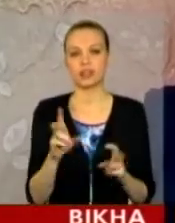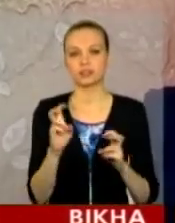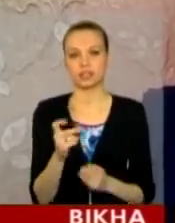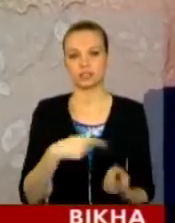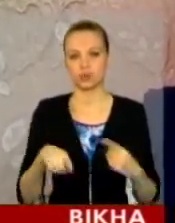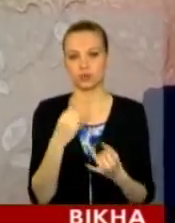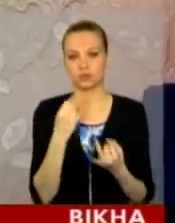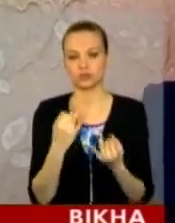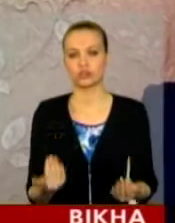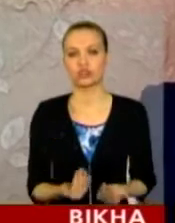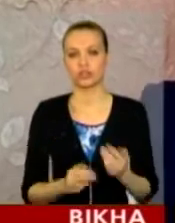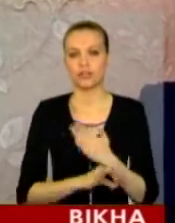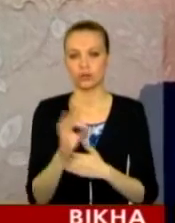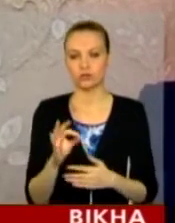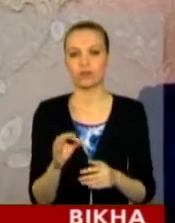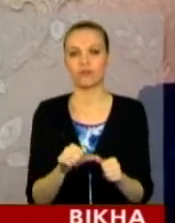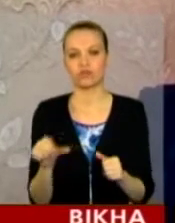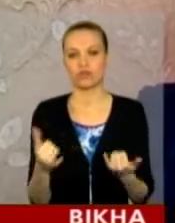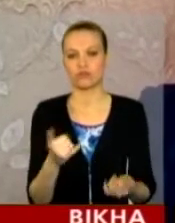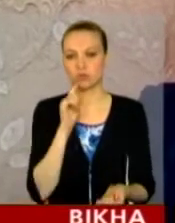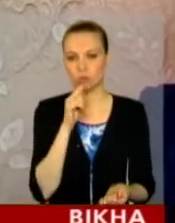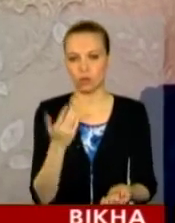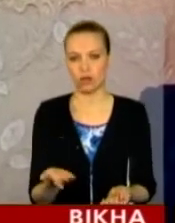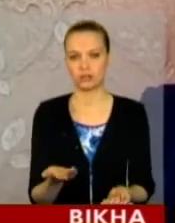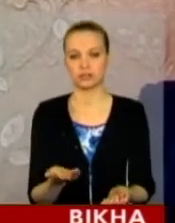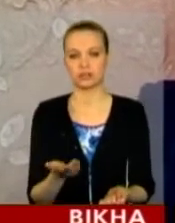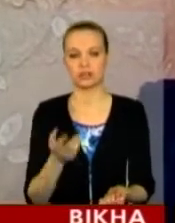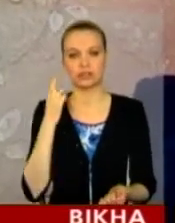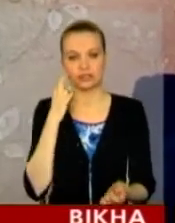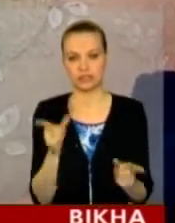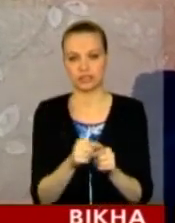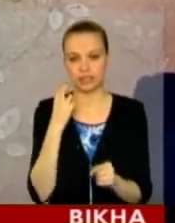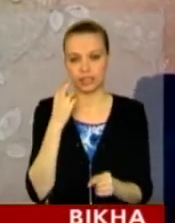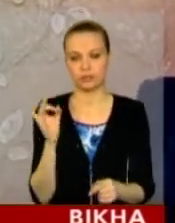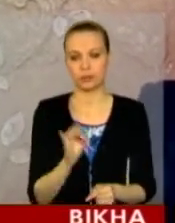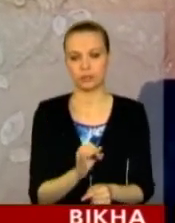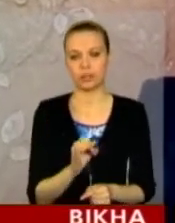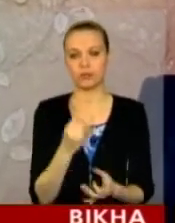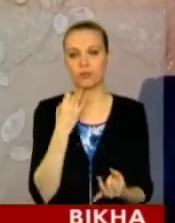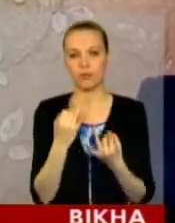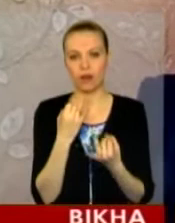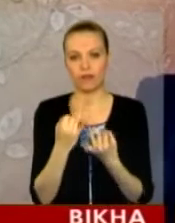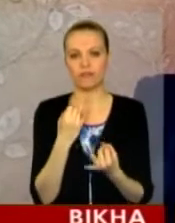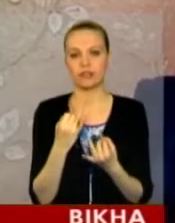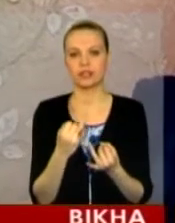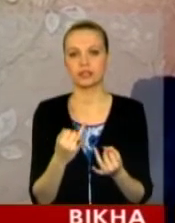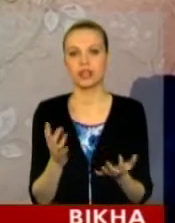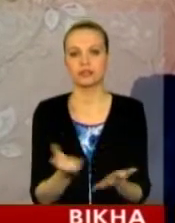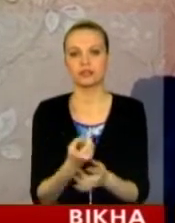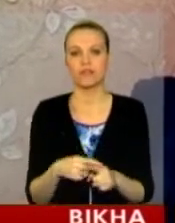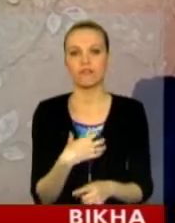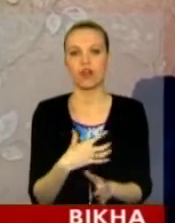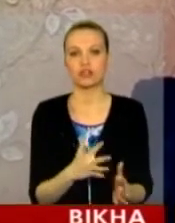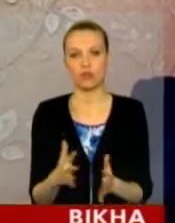переговора, жителей Востока, в частности сейчас Луганска, с Киевом, и поговорить, выявить те важные